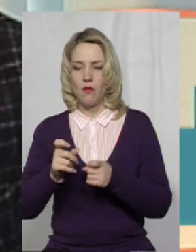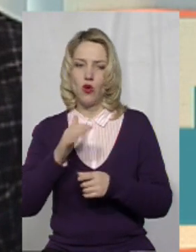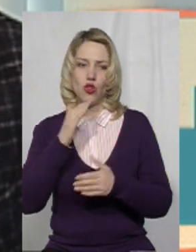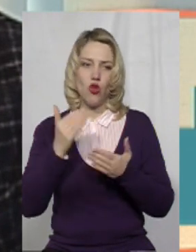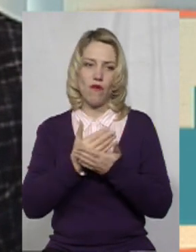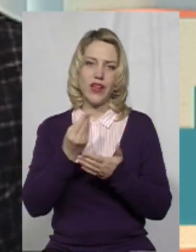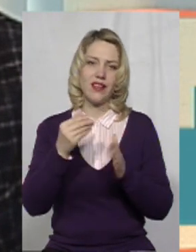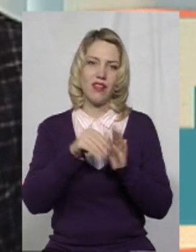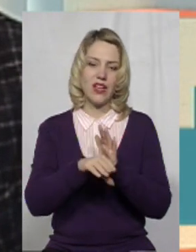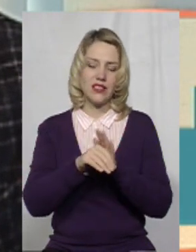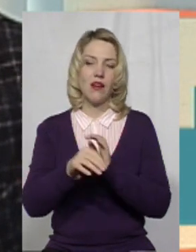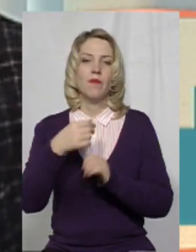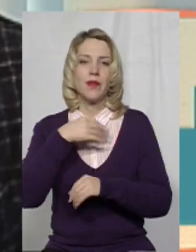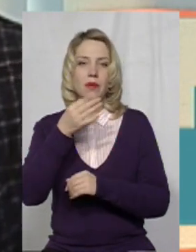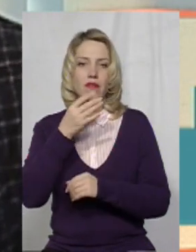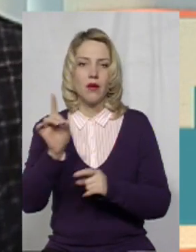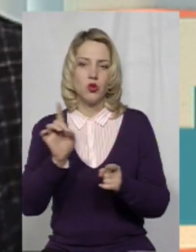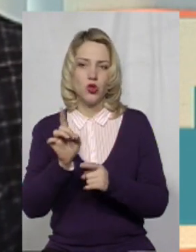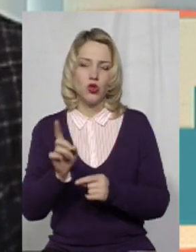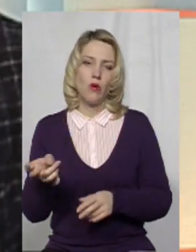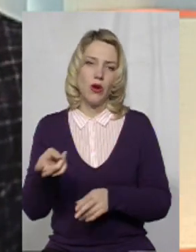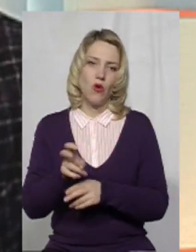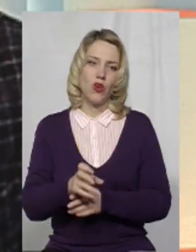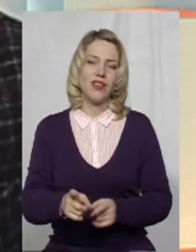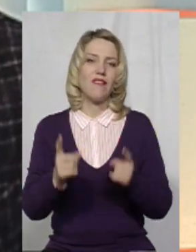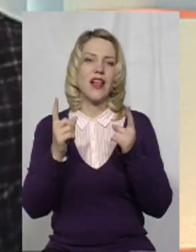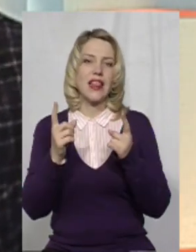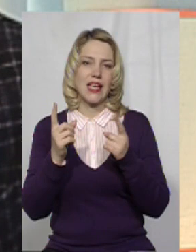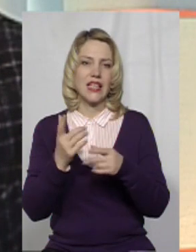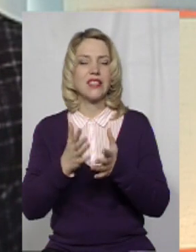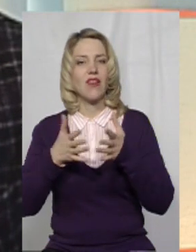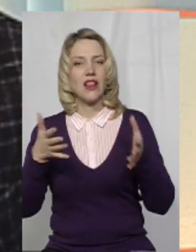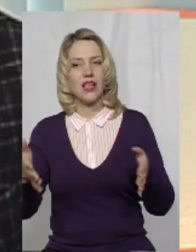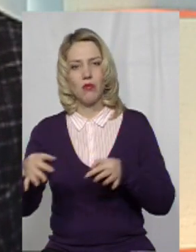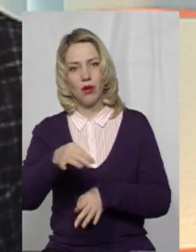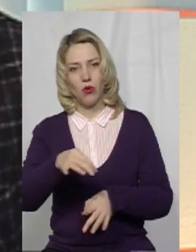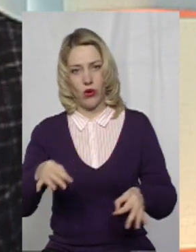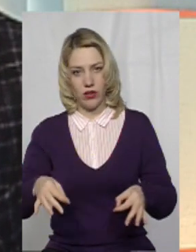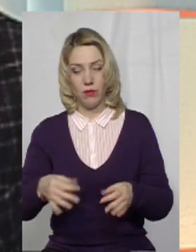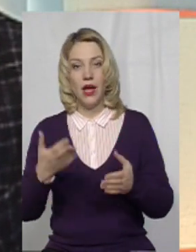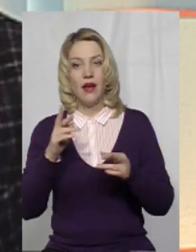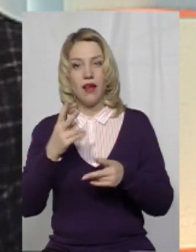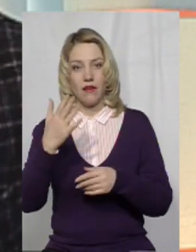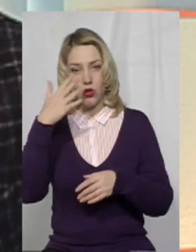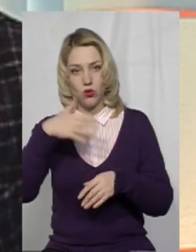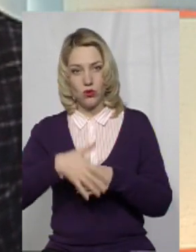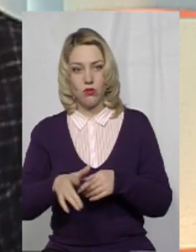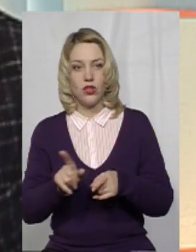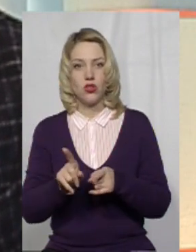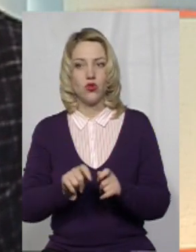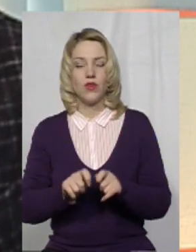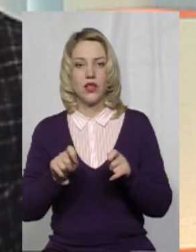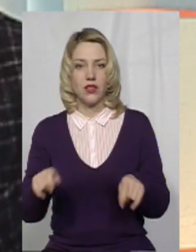дуже привабливо, що заходять саме такі, знаєте, великі, з великими проектами. Як ви розумієте, що навіть